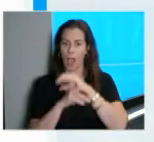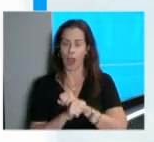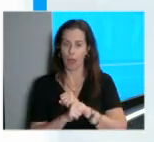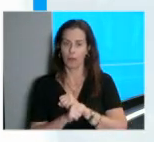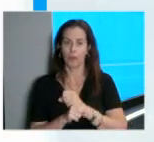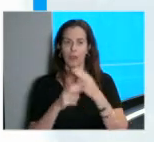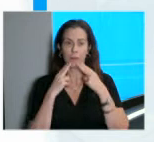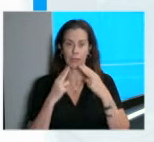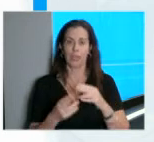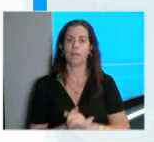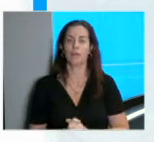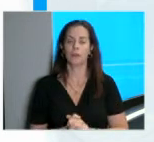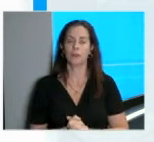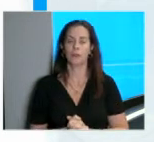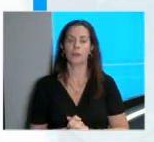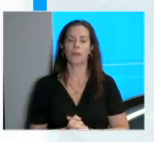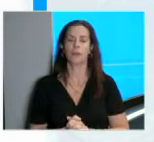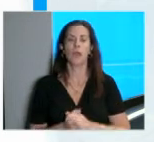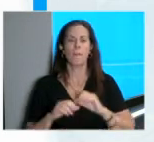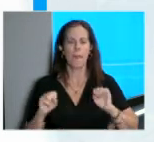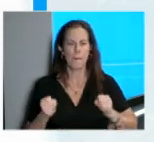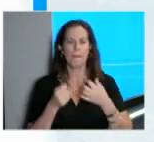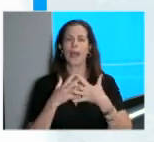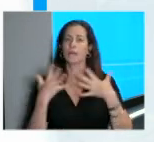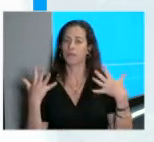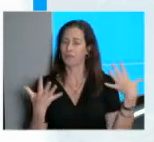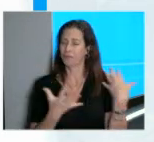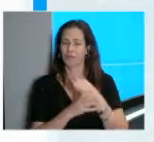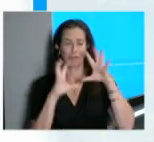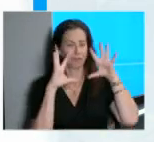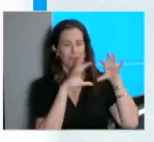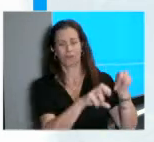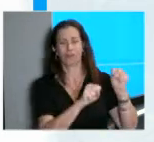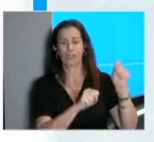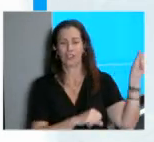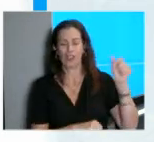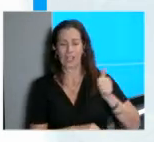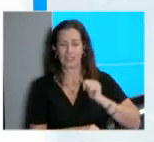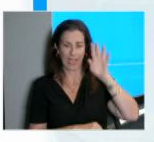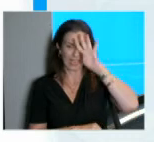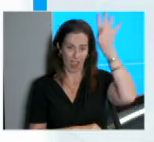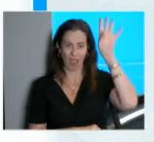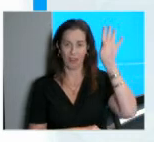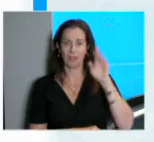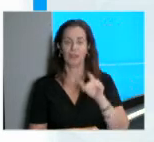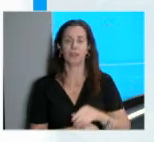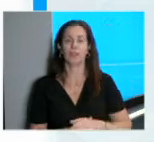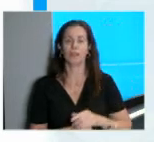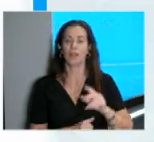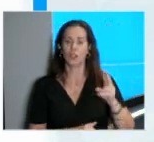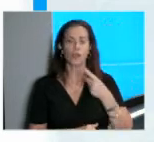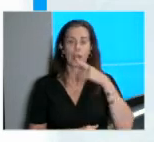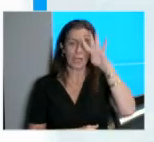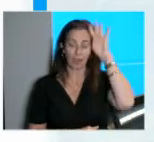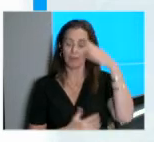מניח את התגובה שלו על סדר היום, במאמץ מבצעי גדול, סיכלנו תקיפה נגד ישראל של כוח קוץ האיראני, ואז הוא אומר, אני חוזר